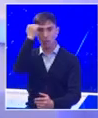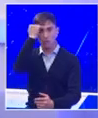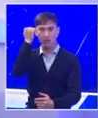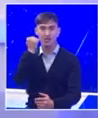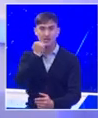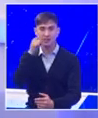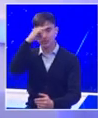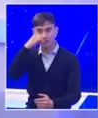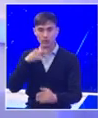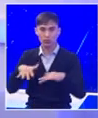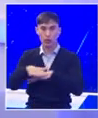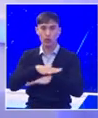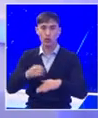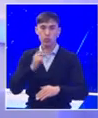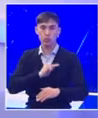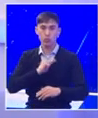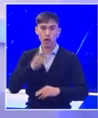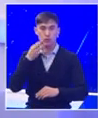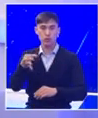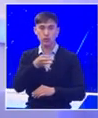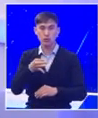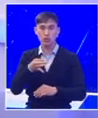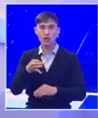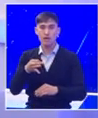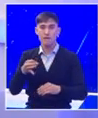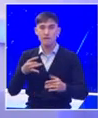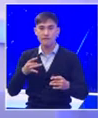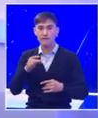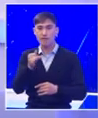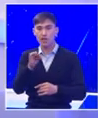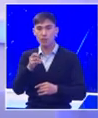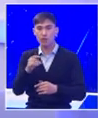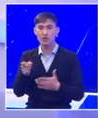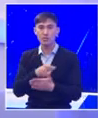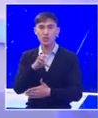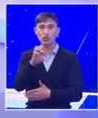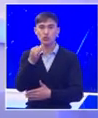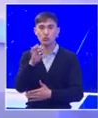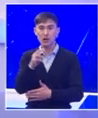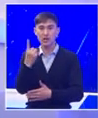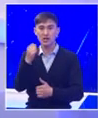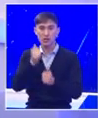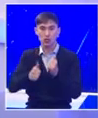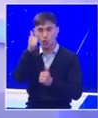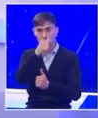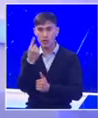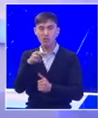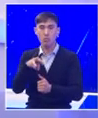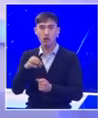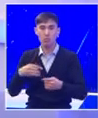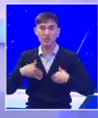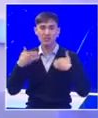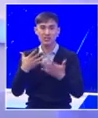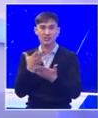Благодарность казахскому народу. Работники Алматинской областной филармонии имени Арона Суенбая ежегодно 1 марта поздравляют своих зрителей с